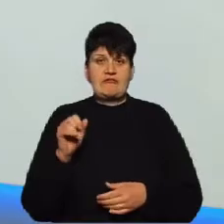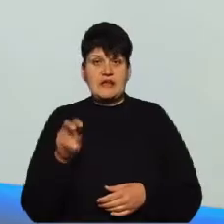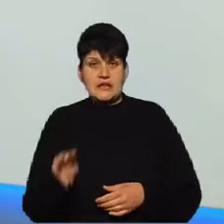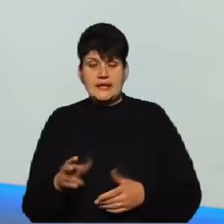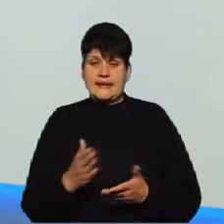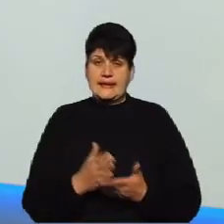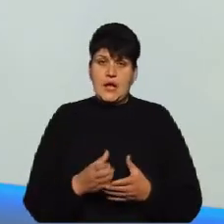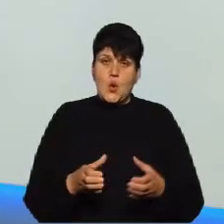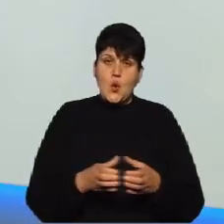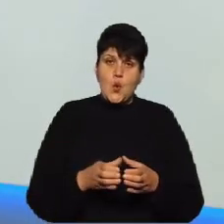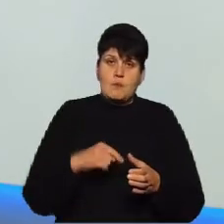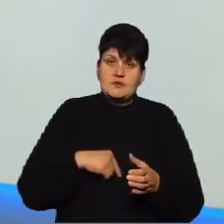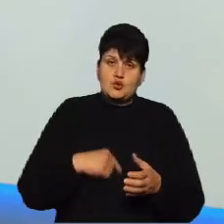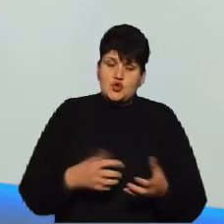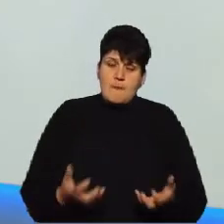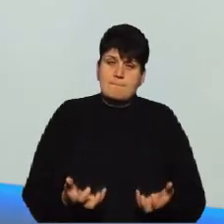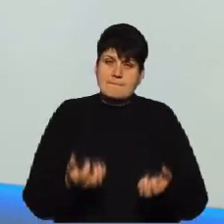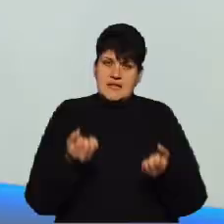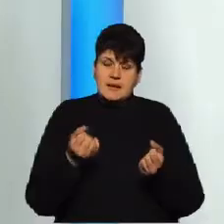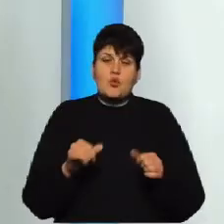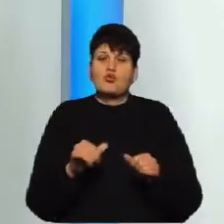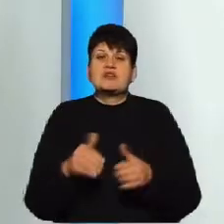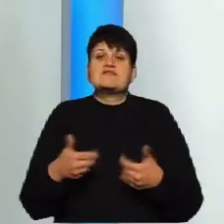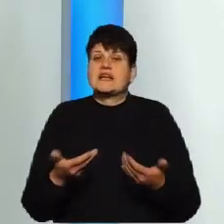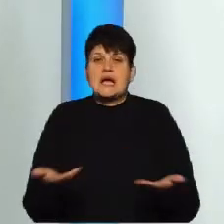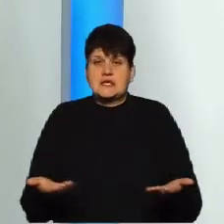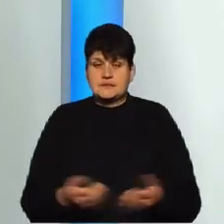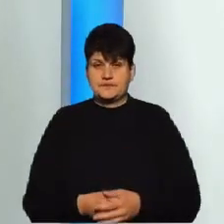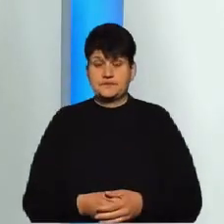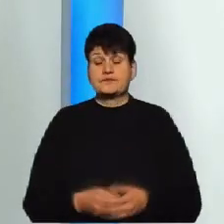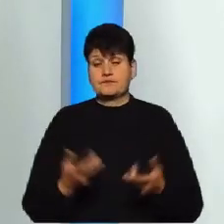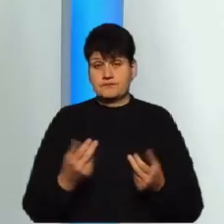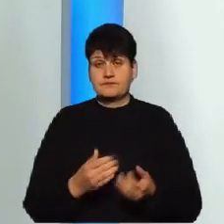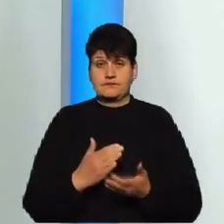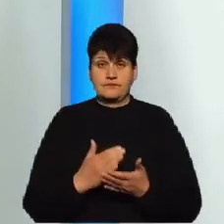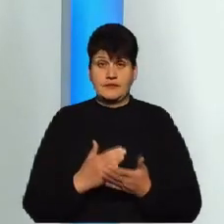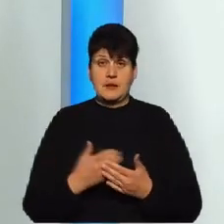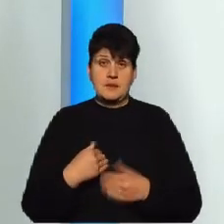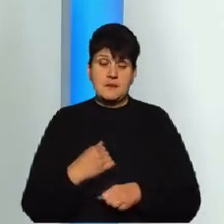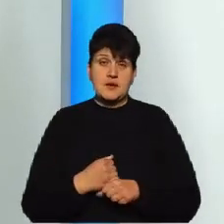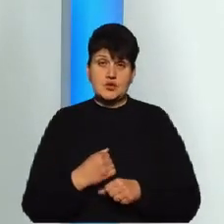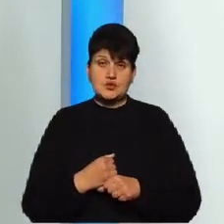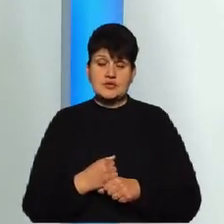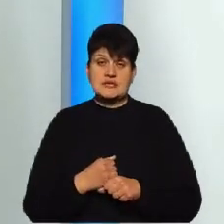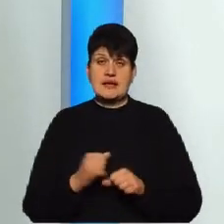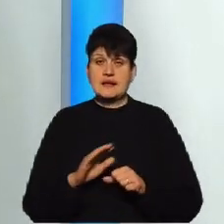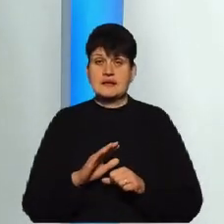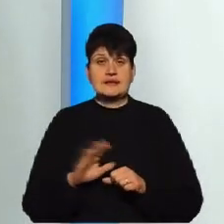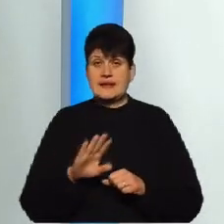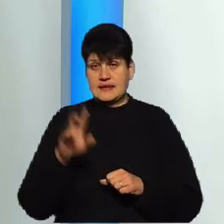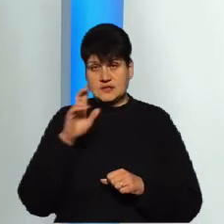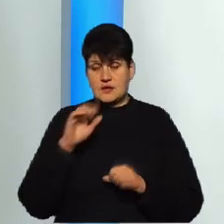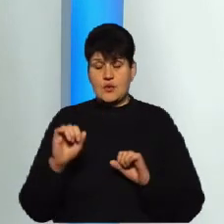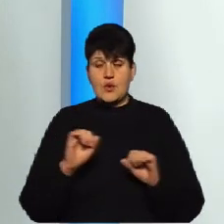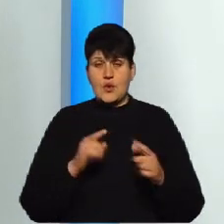групи психологічної підтримки, куди звертатися? Звичайно, що є. Ми працюємо і з неурядовими організаціями, зокрема,